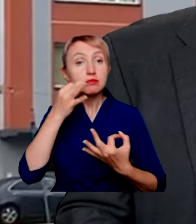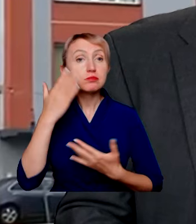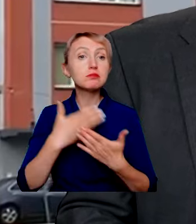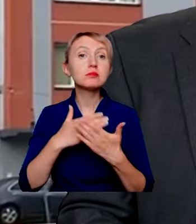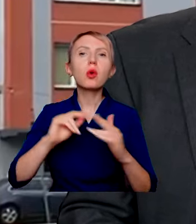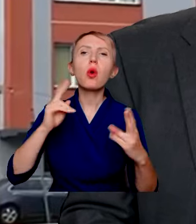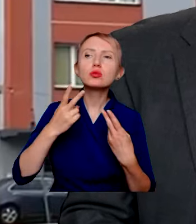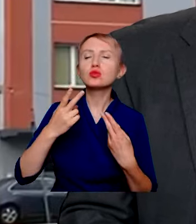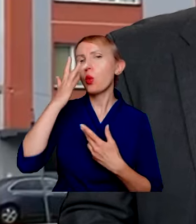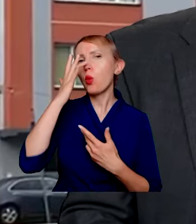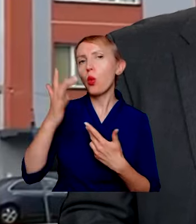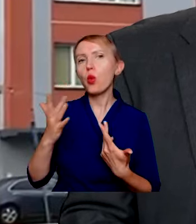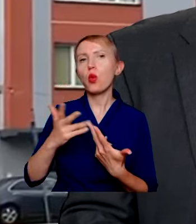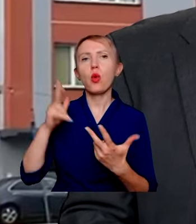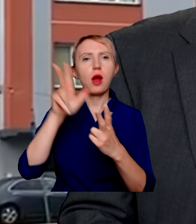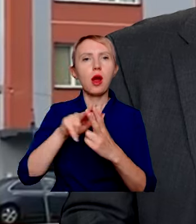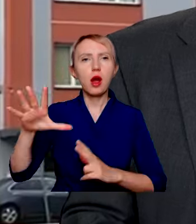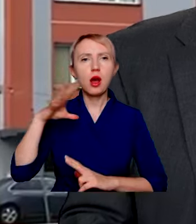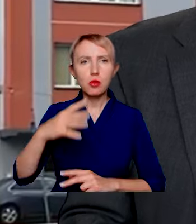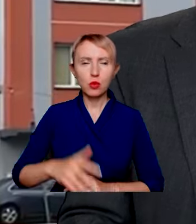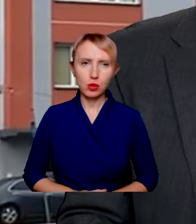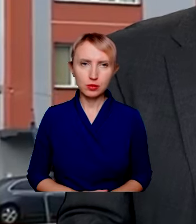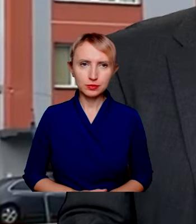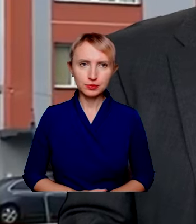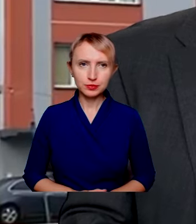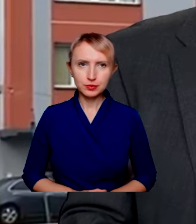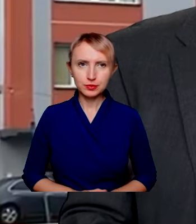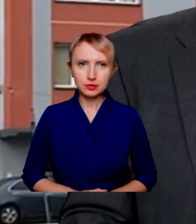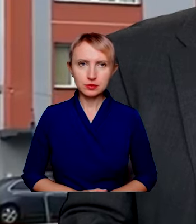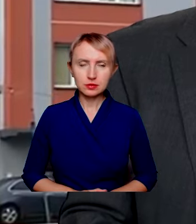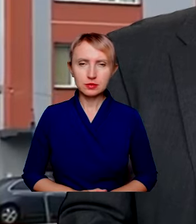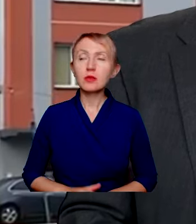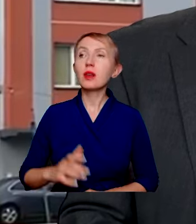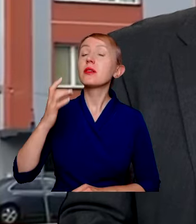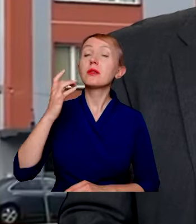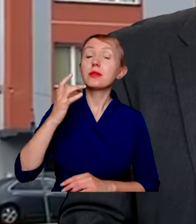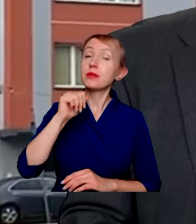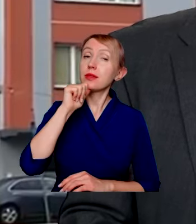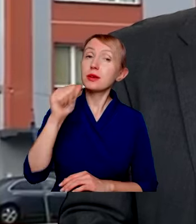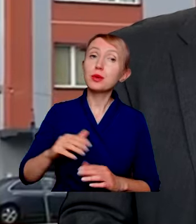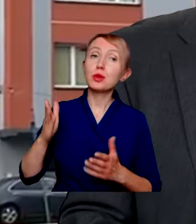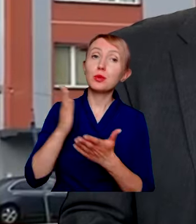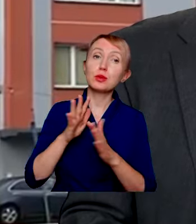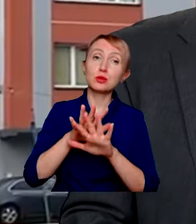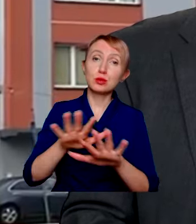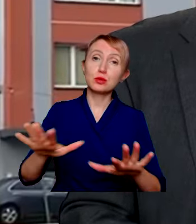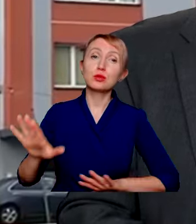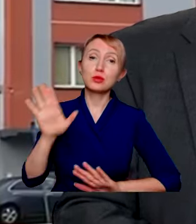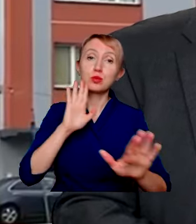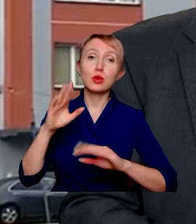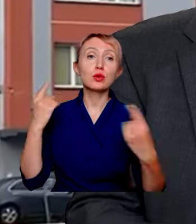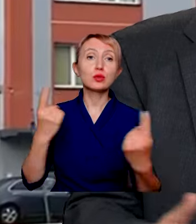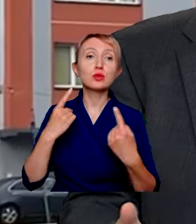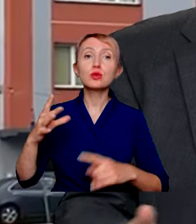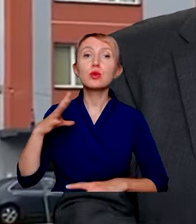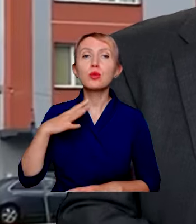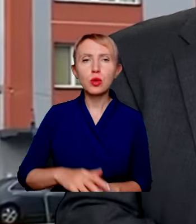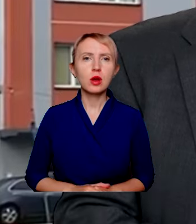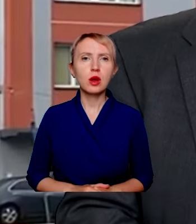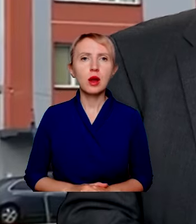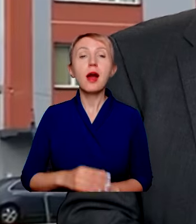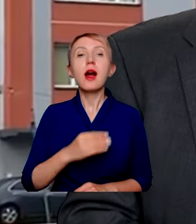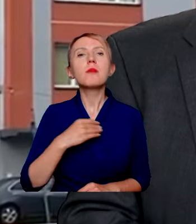rosyjskim śladzie mieliśmy w Europie sporo, ale w Polsce wiemy jedno, to jest kolejne